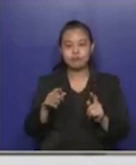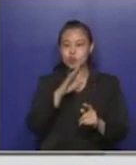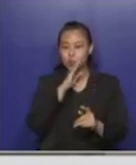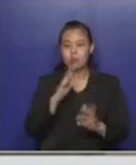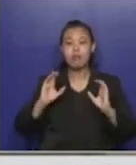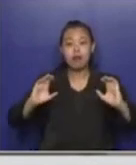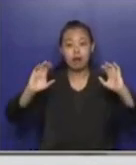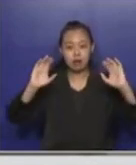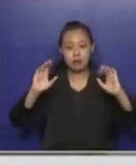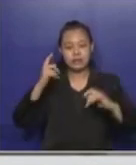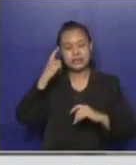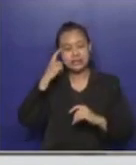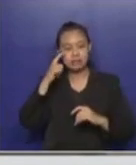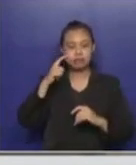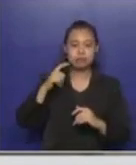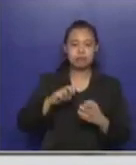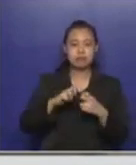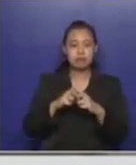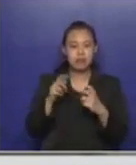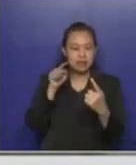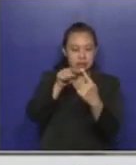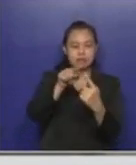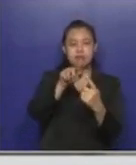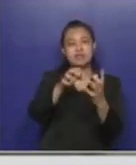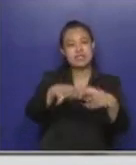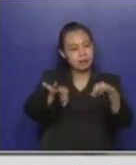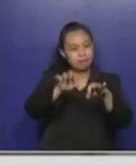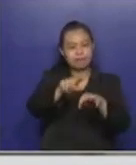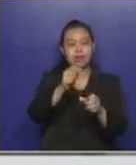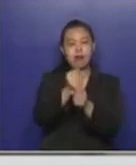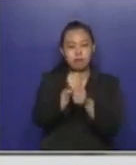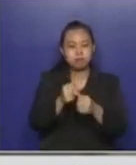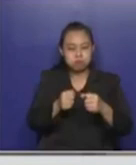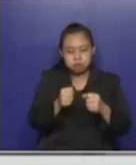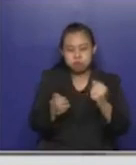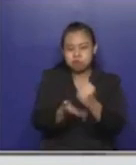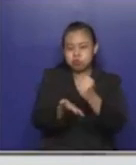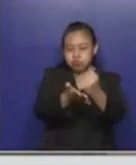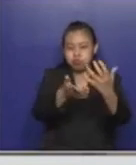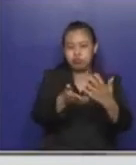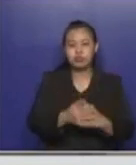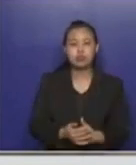นรัฐบาลนี่จะเป็นอีกเป้าใหญ่ของเราที่เราจะทำให้ได้นะคะคือเ